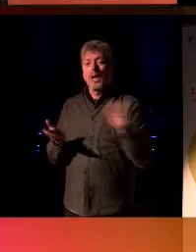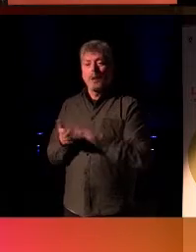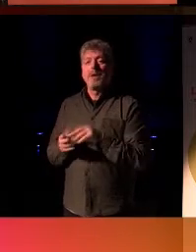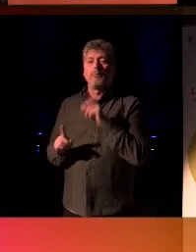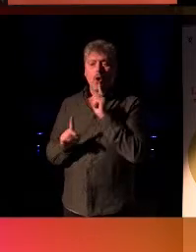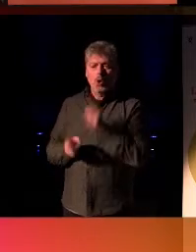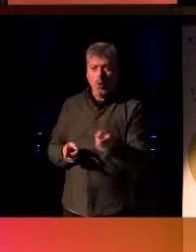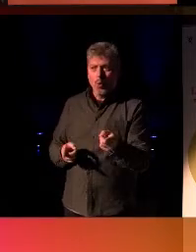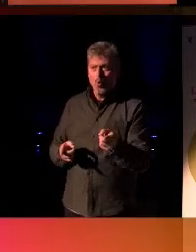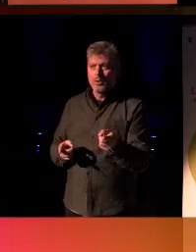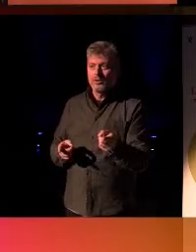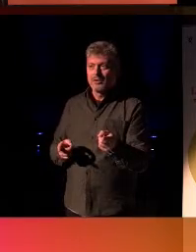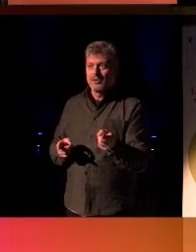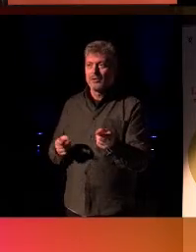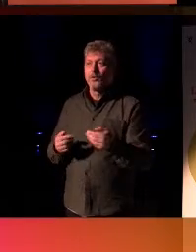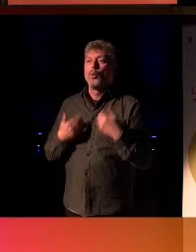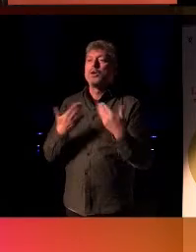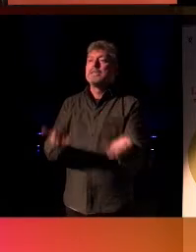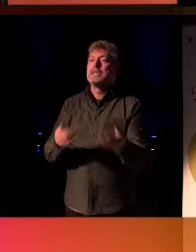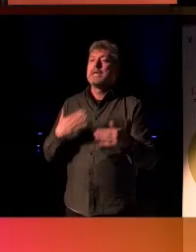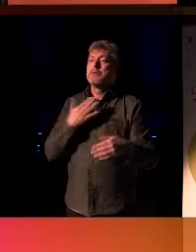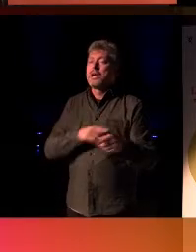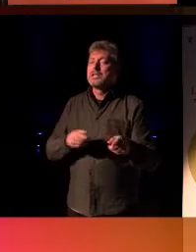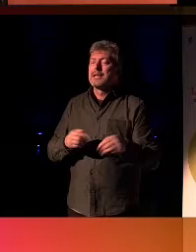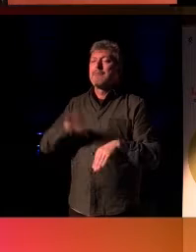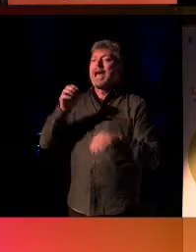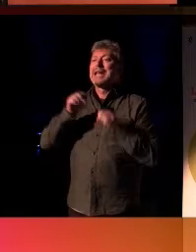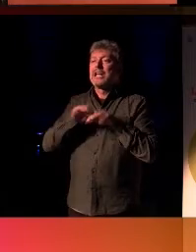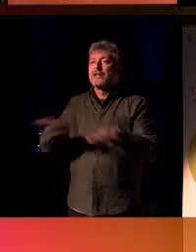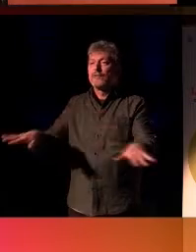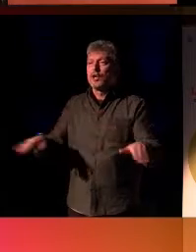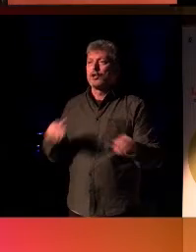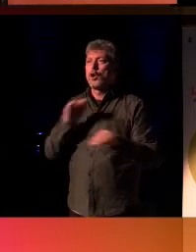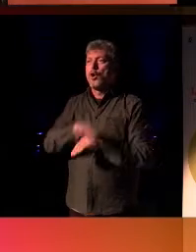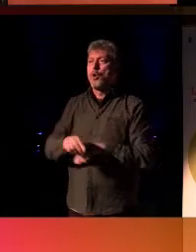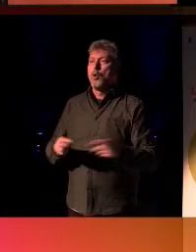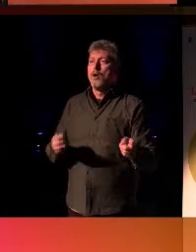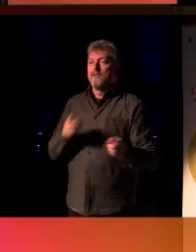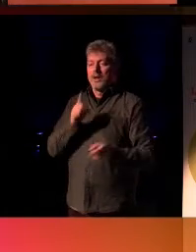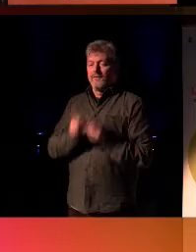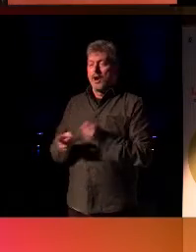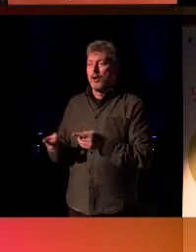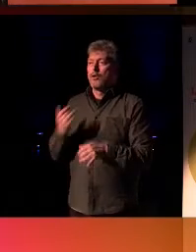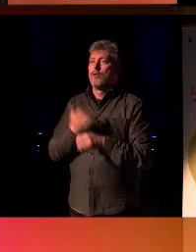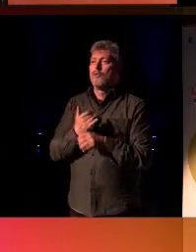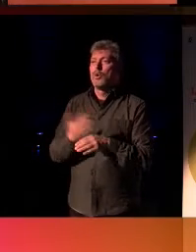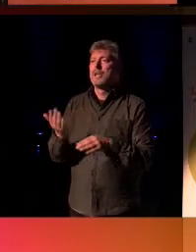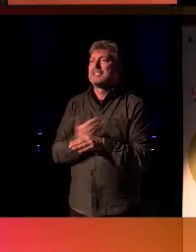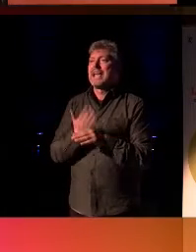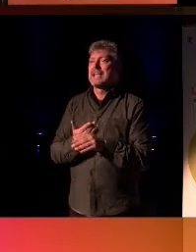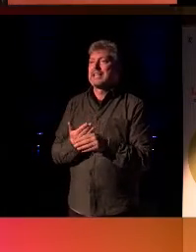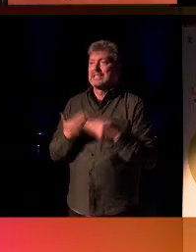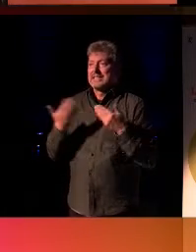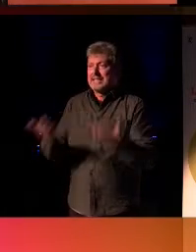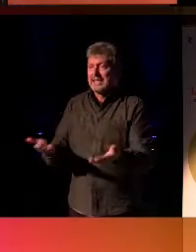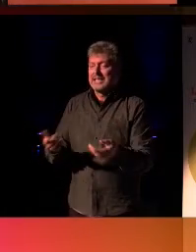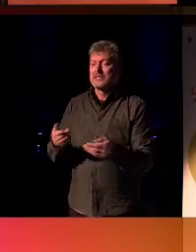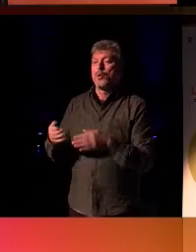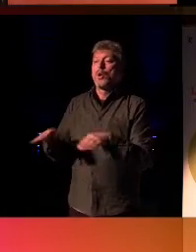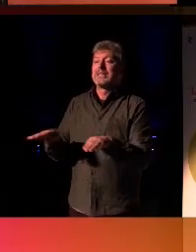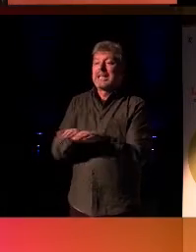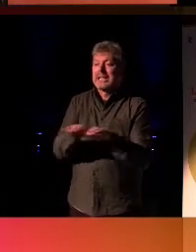råd og gi pasienten mer innflytelse over kliniske valg og hvordan tjenesten ytes og tilrettelegges.